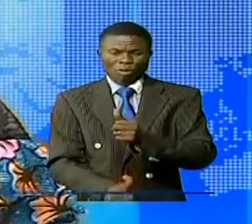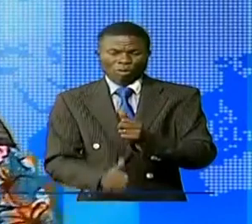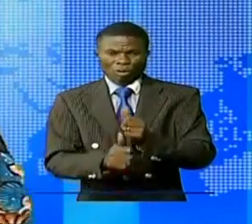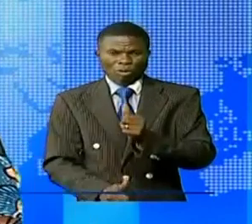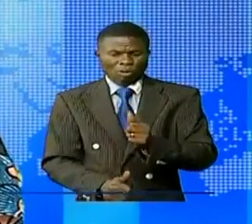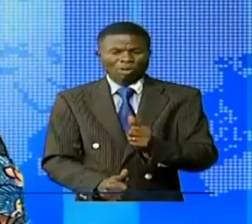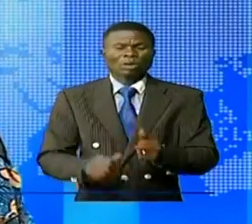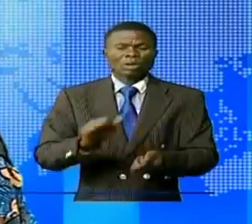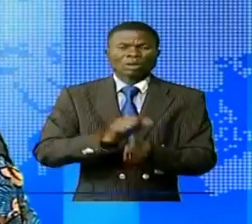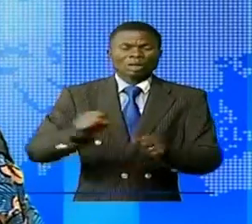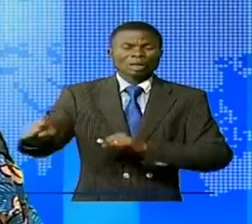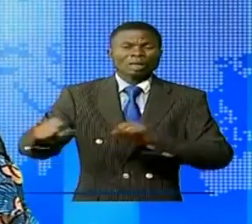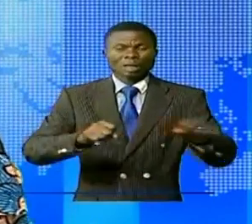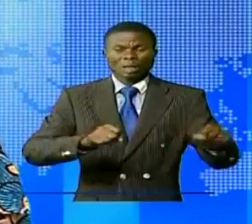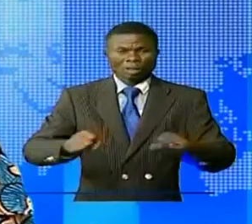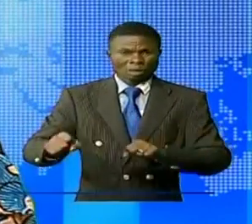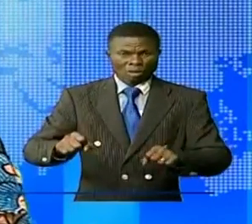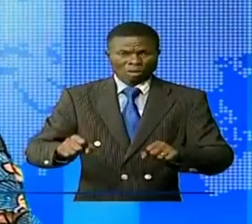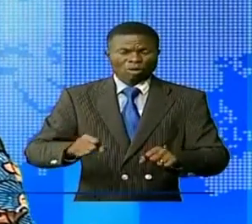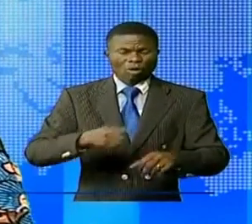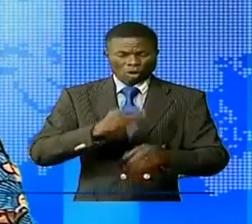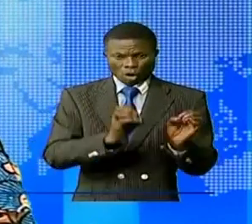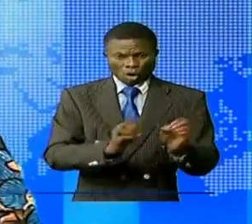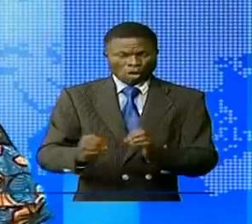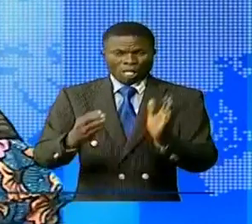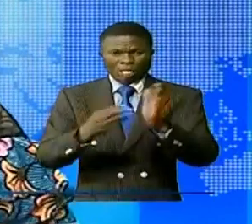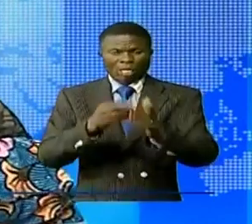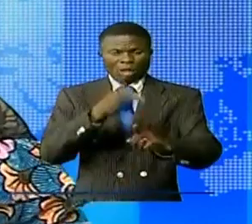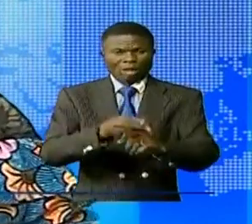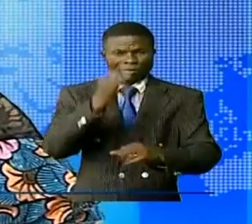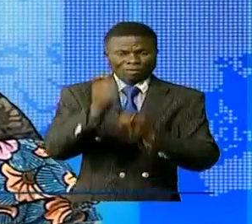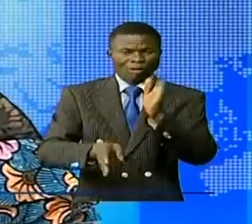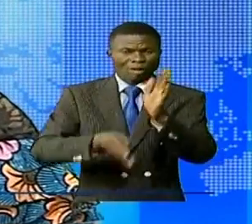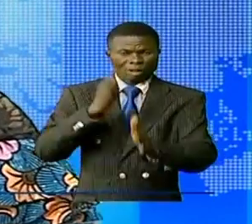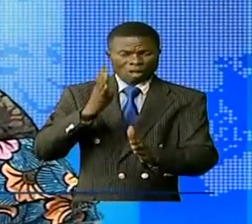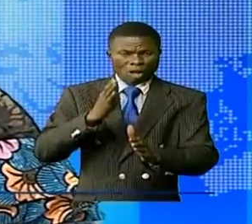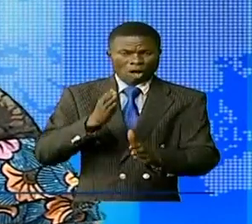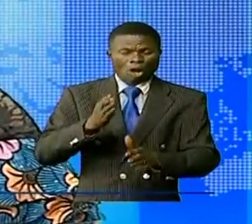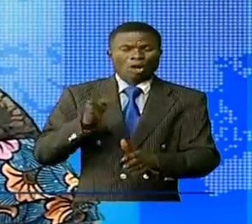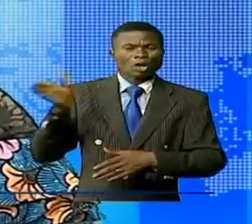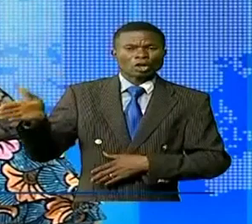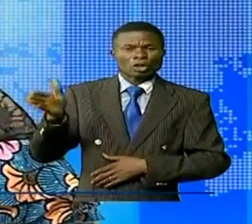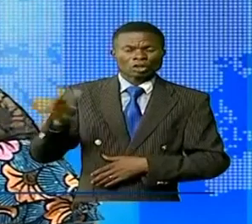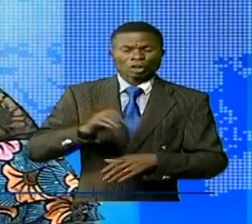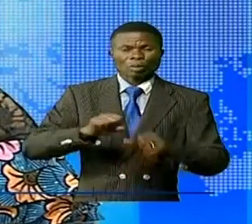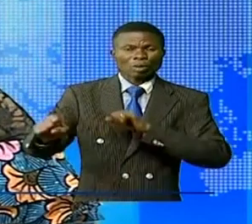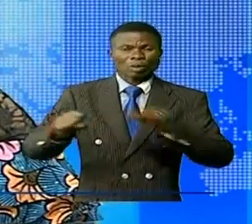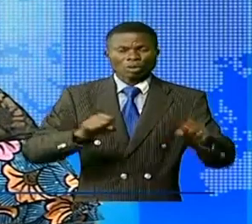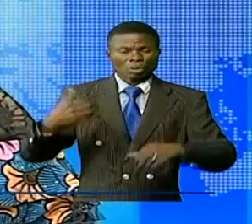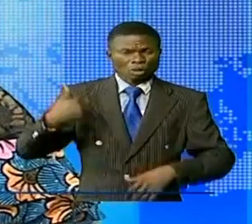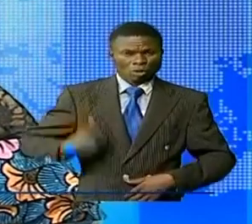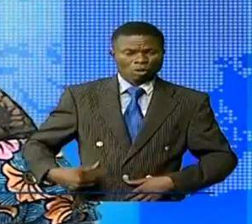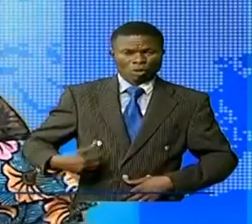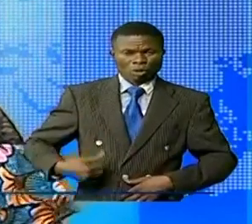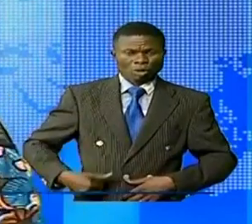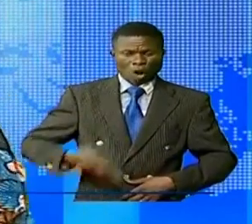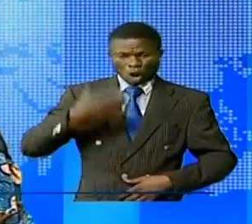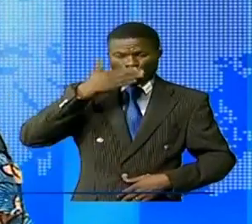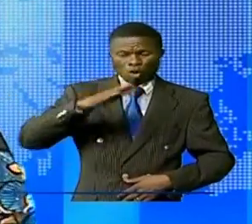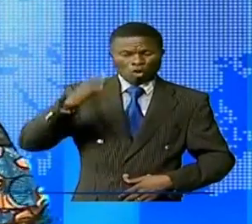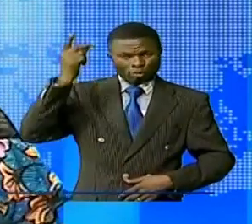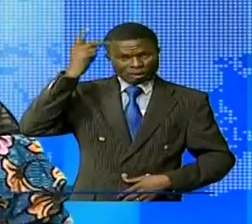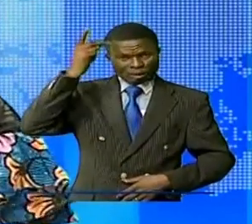Les consultations se font de 9h à 14h au bloc des consultations des chirurgies des